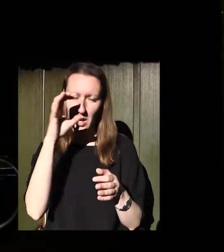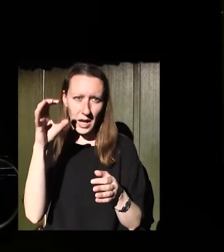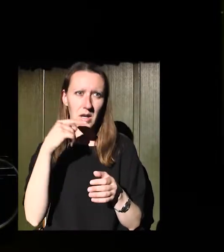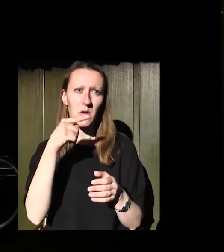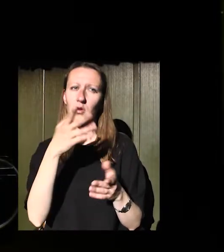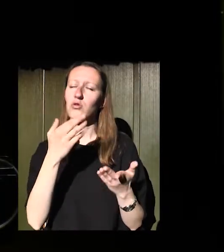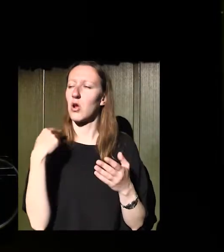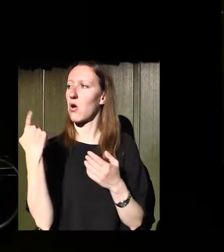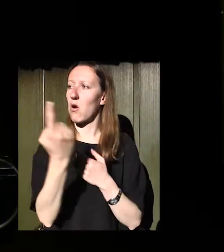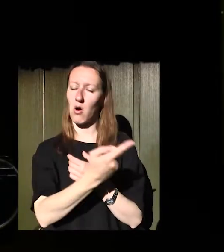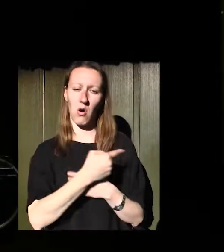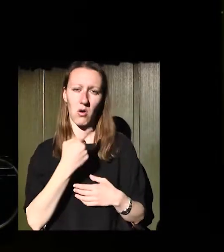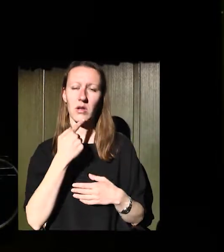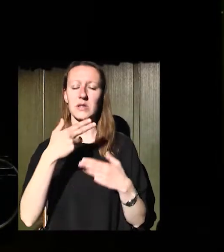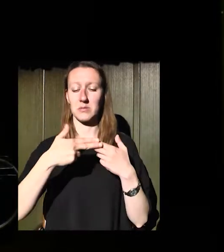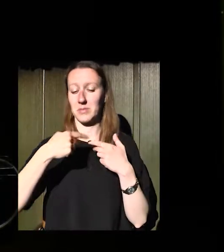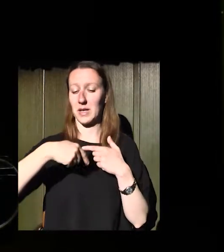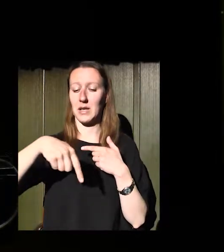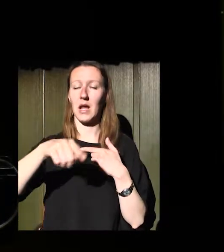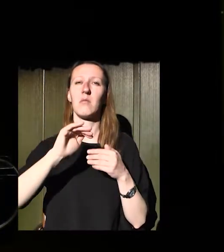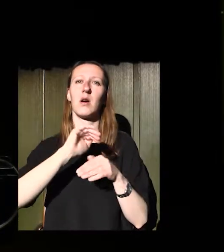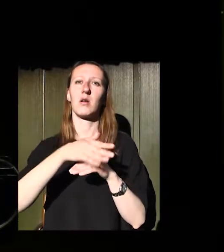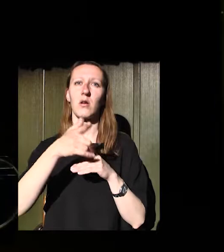promatrati ono što je oko nas i pred